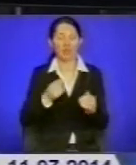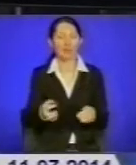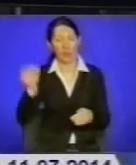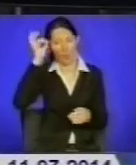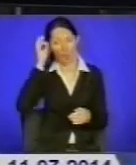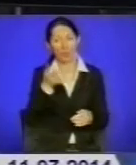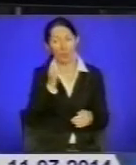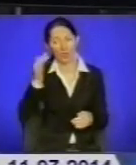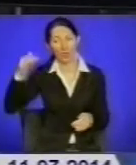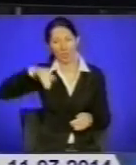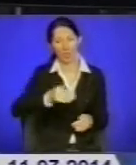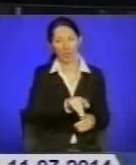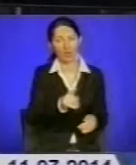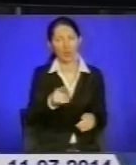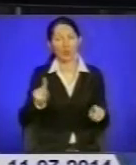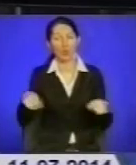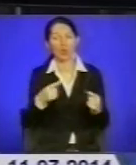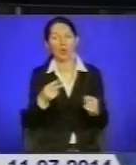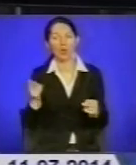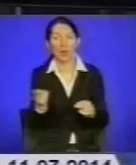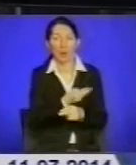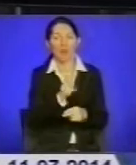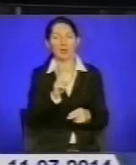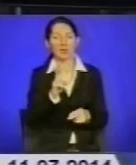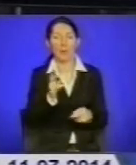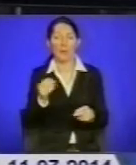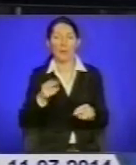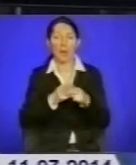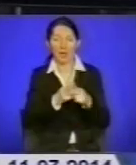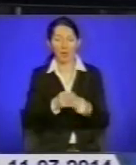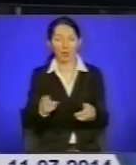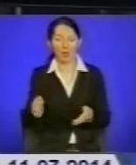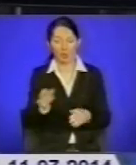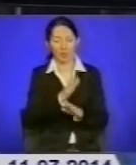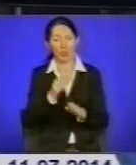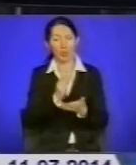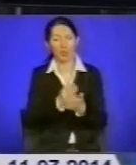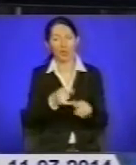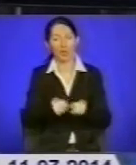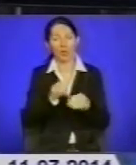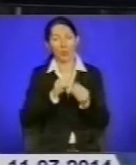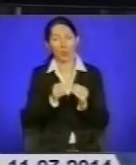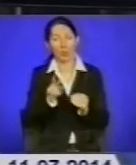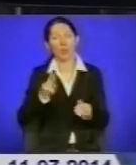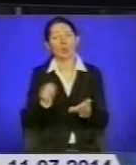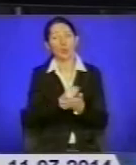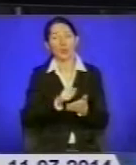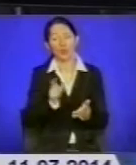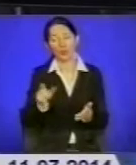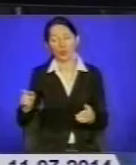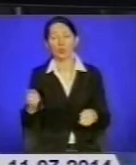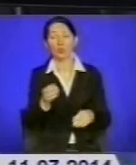безбар'єрного середовища є такою проблемою у нашій державі? І як домогтися того, щоб особи з обмеженими фізичними можливостями